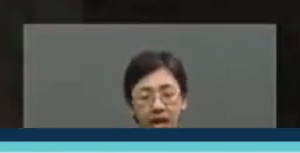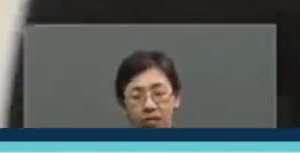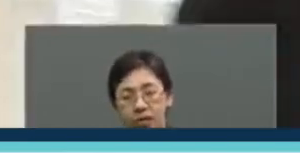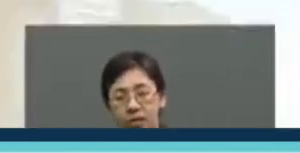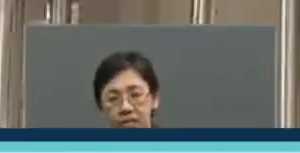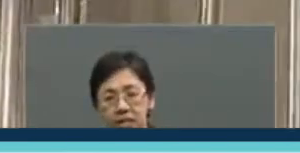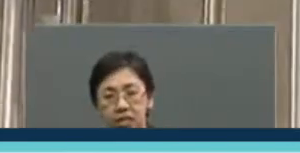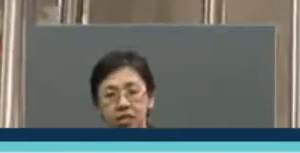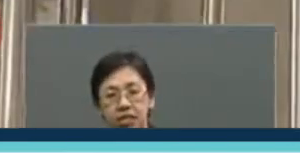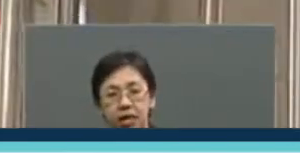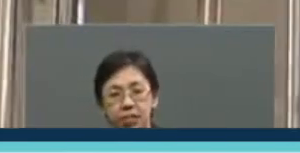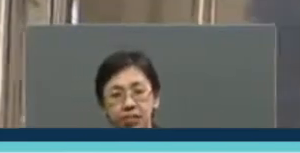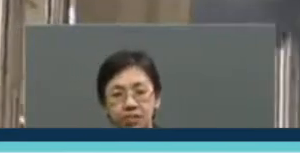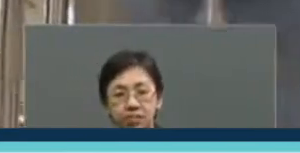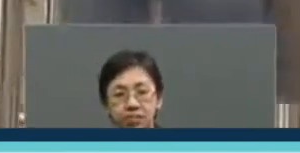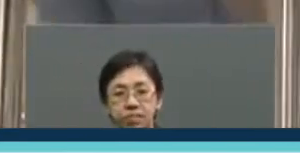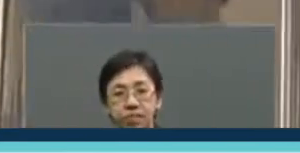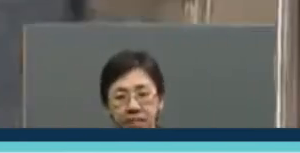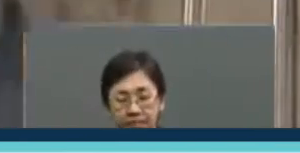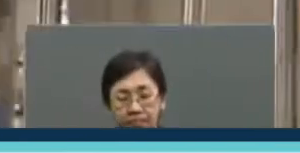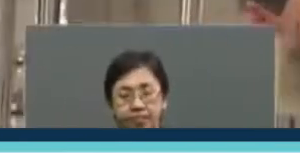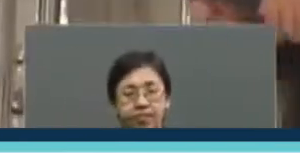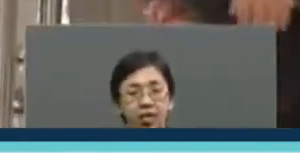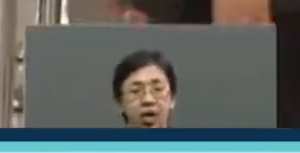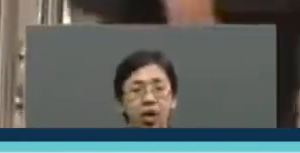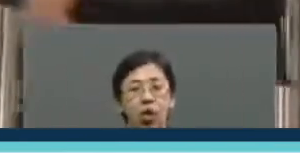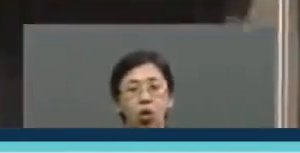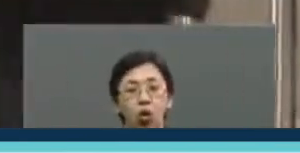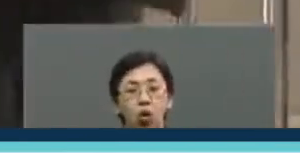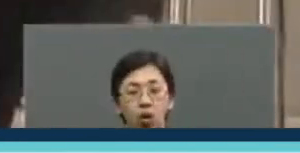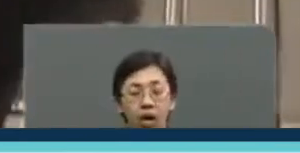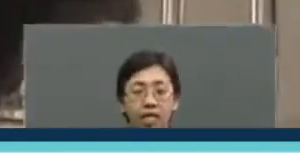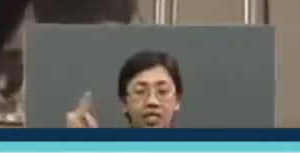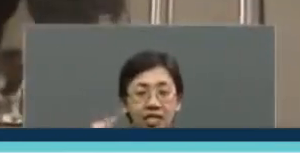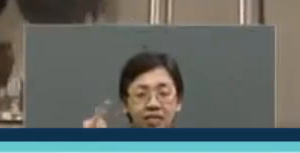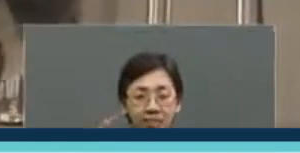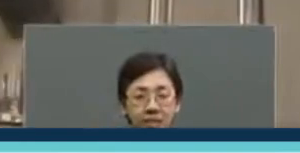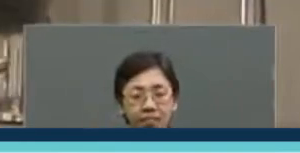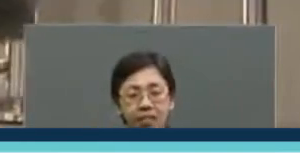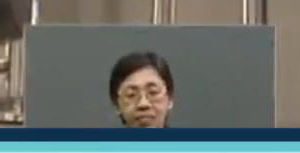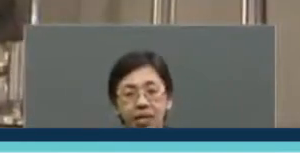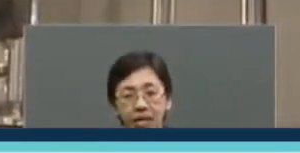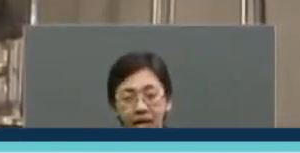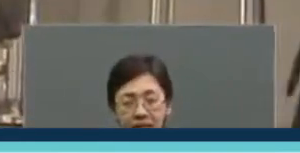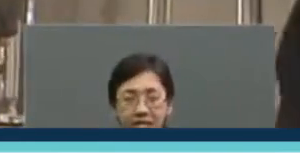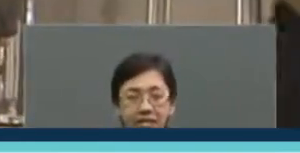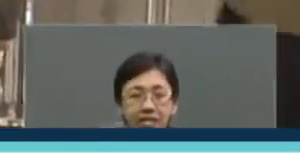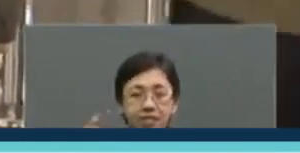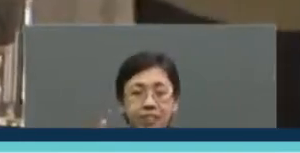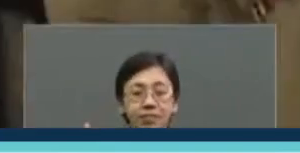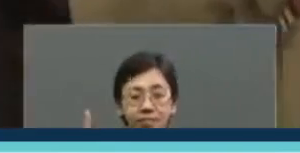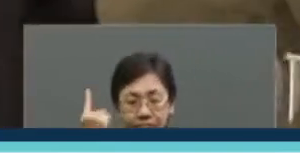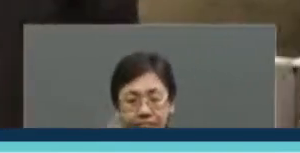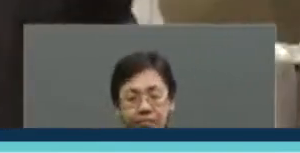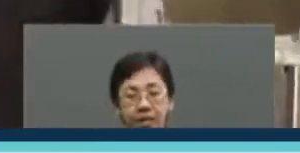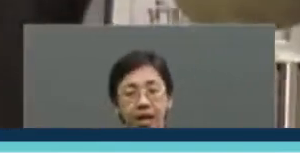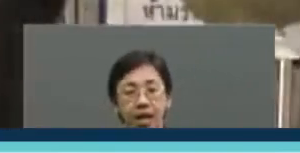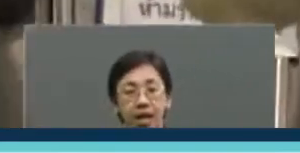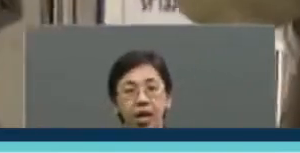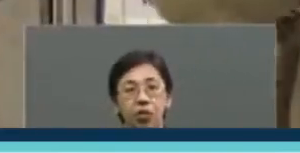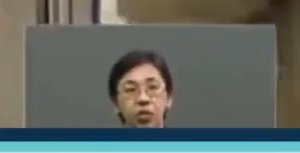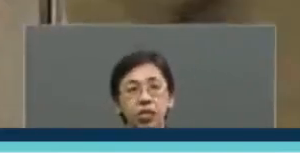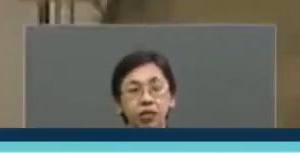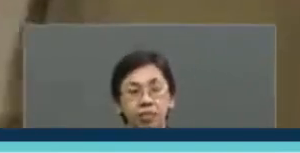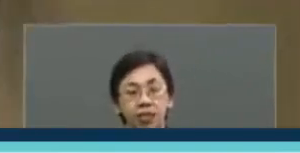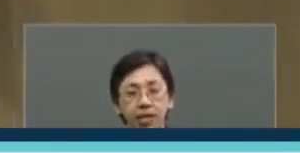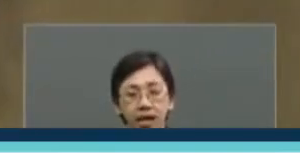เดินทางเข้าไปยังประเทศจีนเป็นการถาวรโดยจะเริ่มในวันที่1มีนาคม2567ซึ่งจะทำให้การเดินทางเข้าประเ